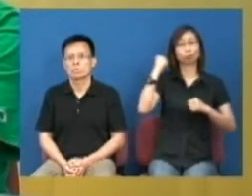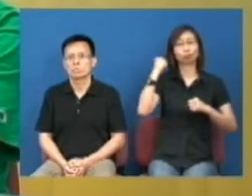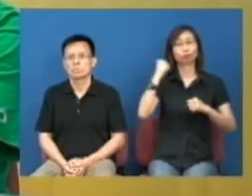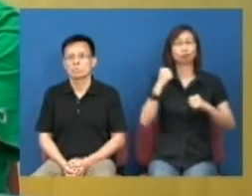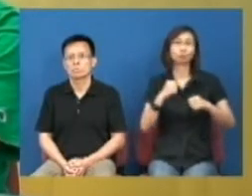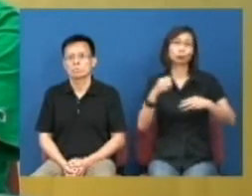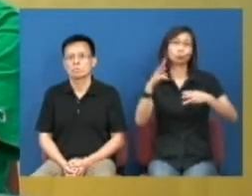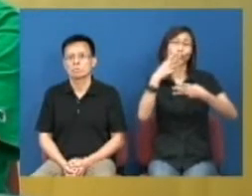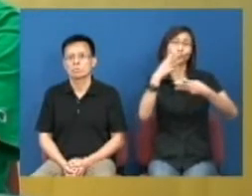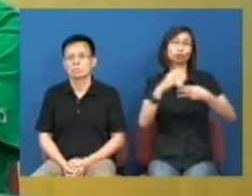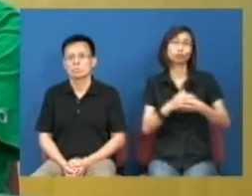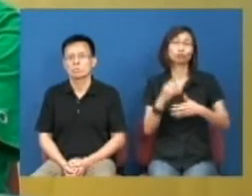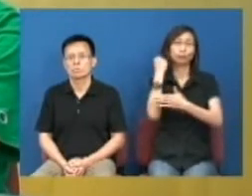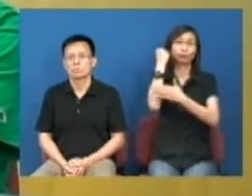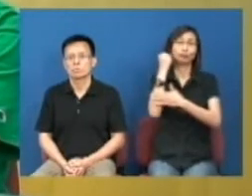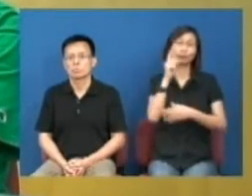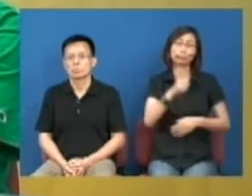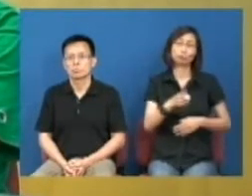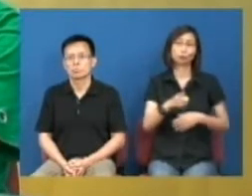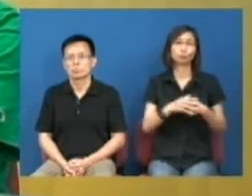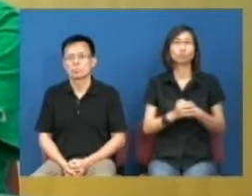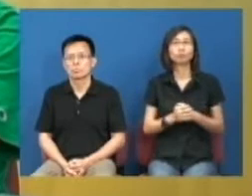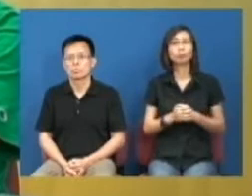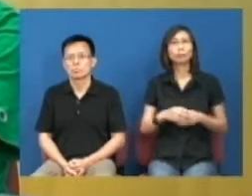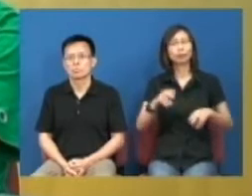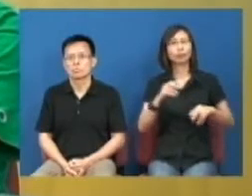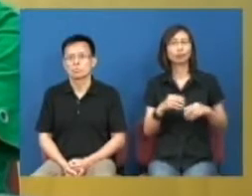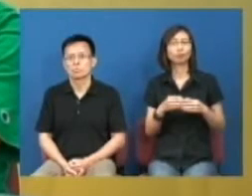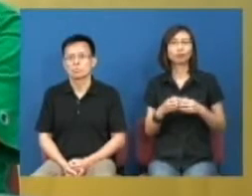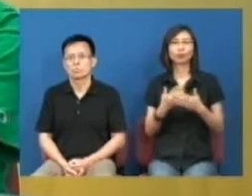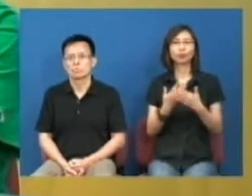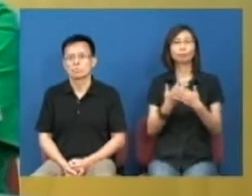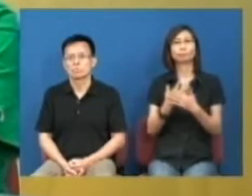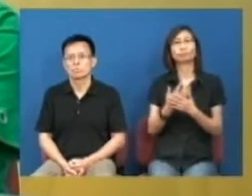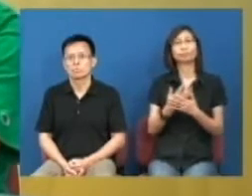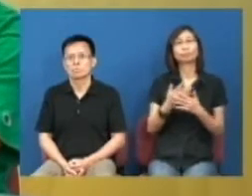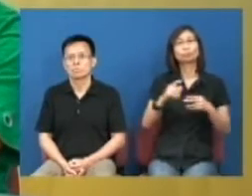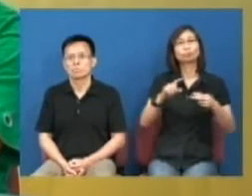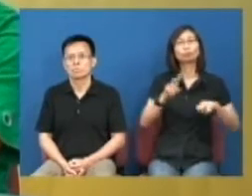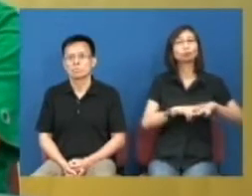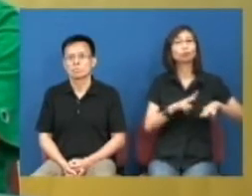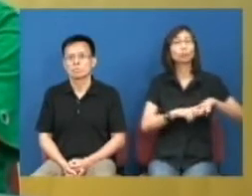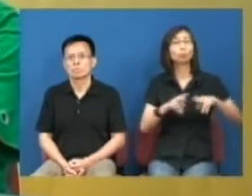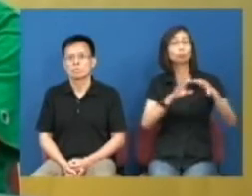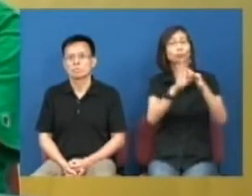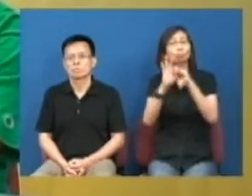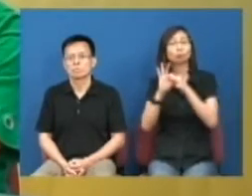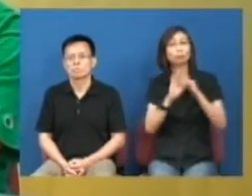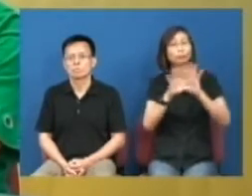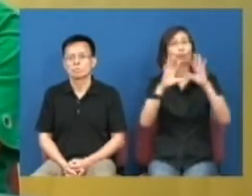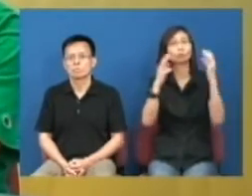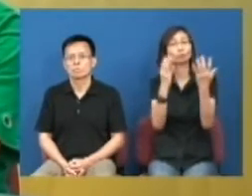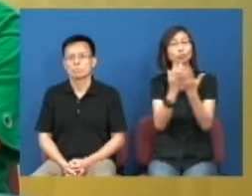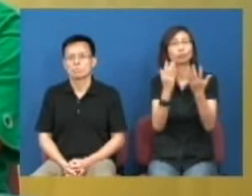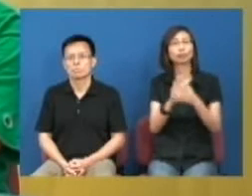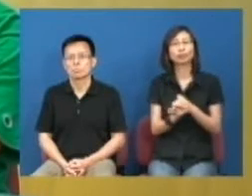建制嘅媒體啊，或者機構啊，或者政府啊，基本上佢唔會用辛亥革命噶啦，用武昌起義噶啦嚇。咁起碼即